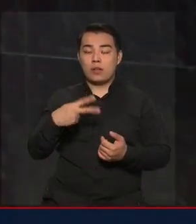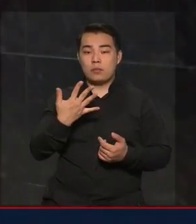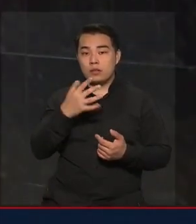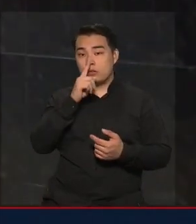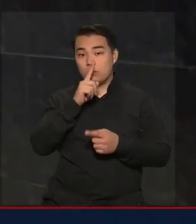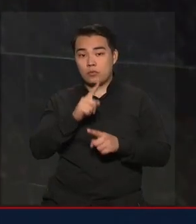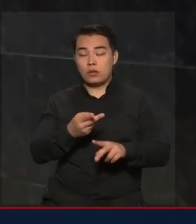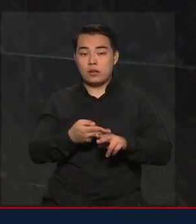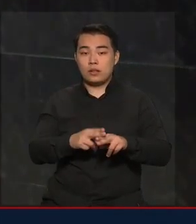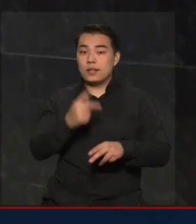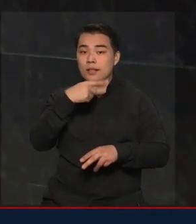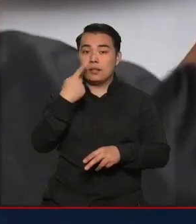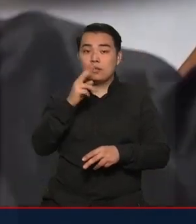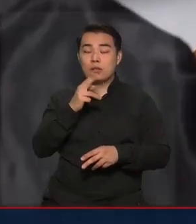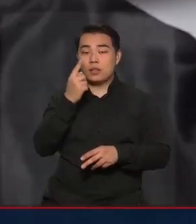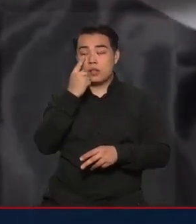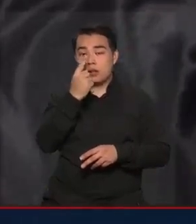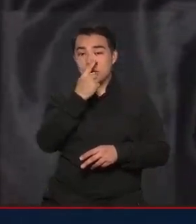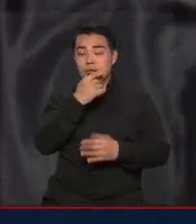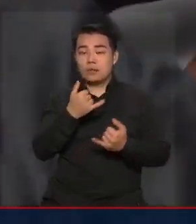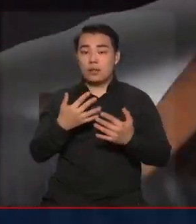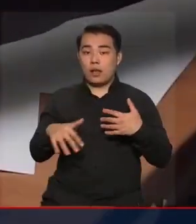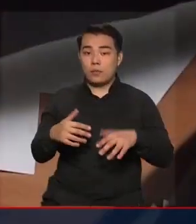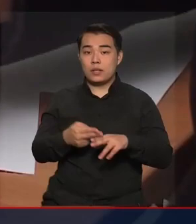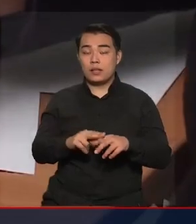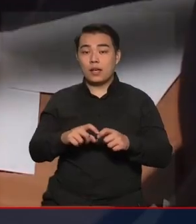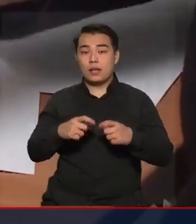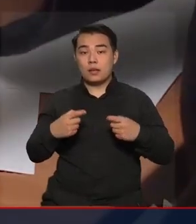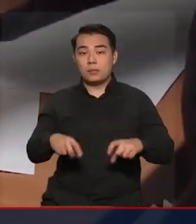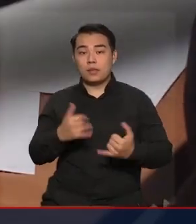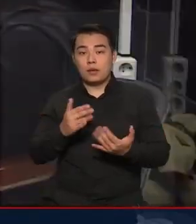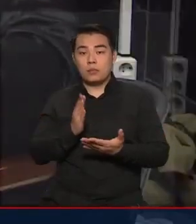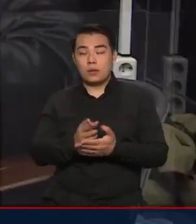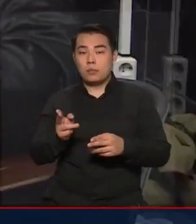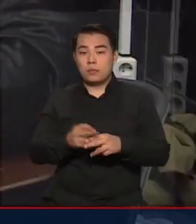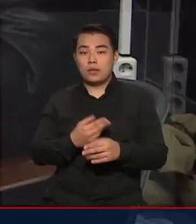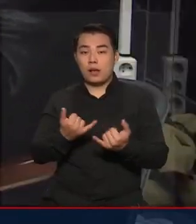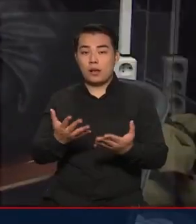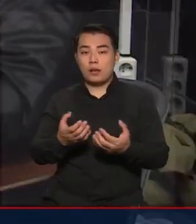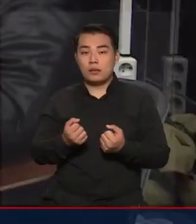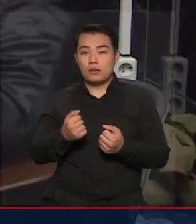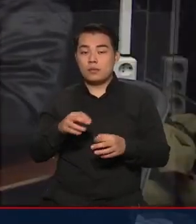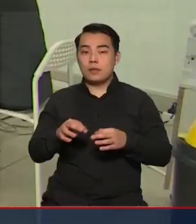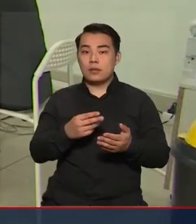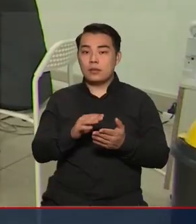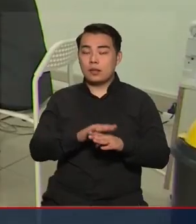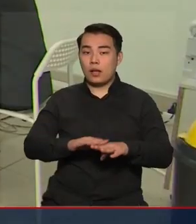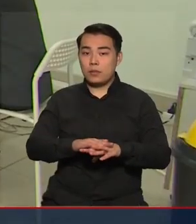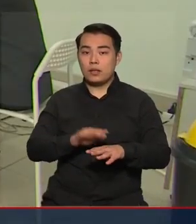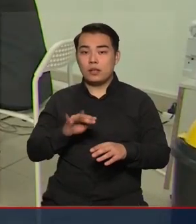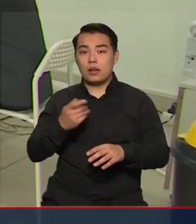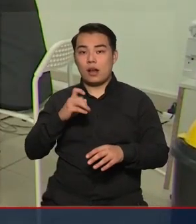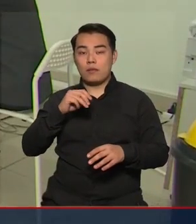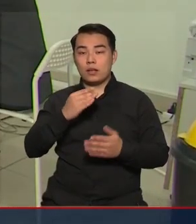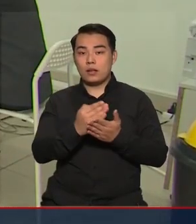125. Для лиц с нарушениями зрения варианты тестовых заданий отныне формируются без использования схем, таблиц, рисунков и